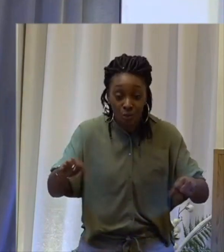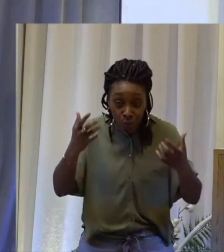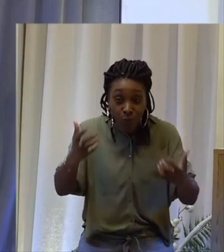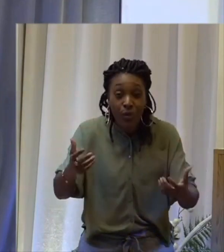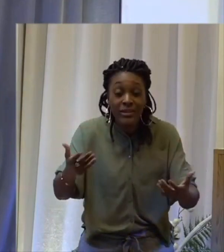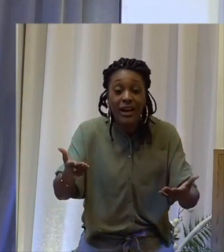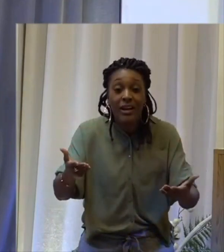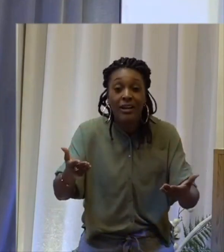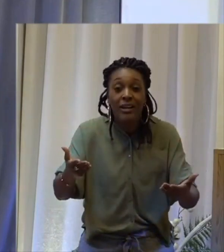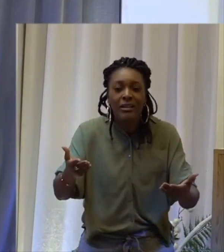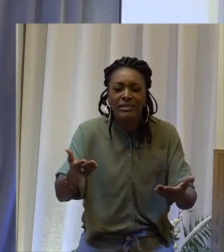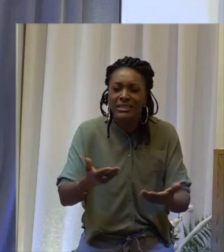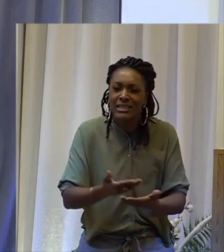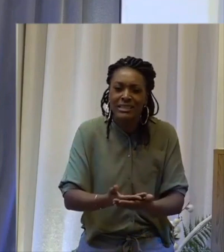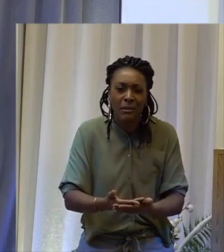simple.